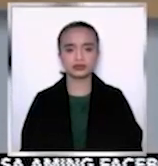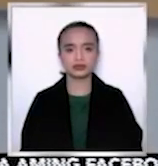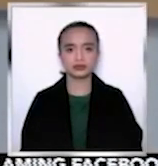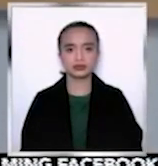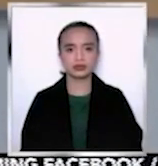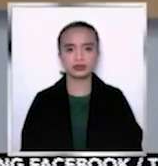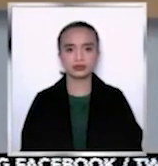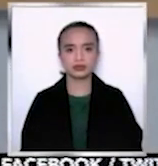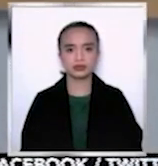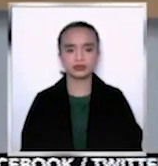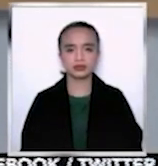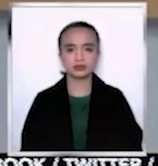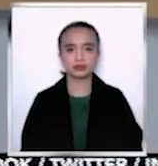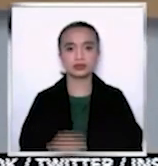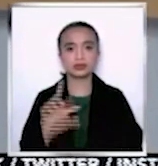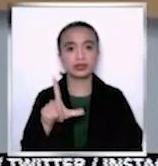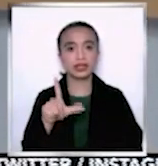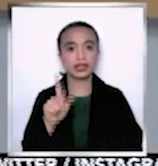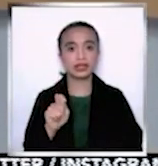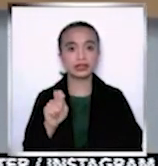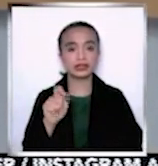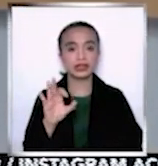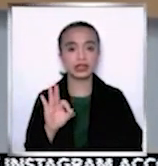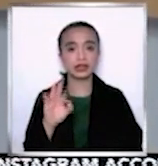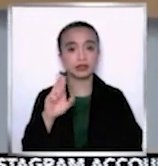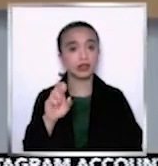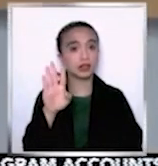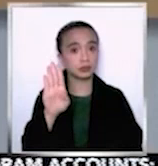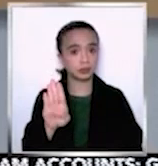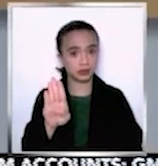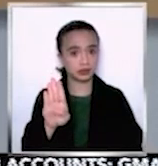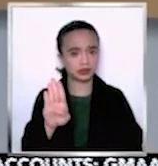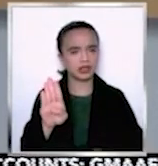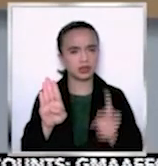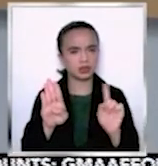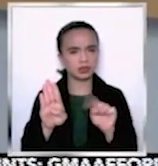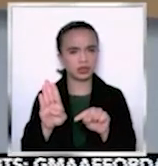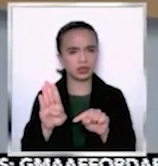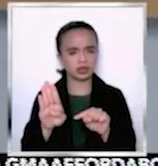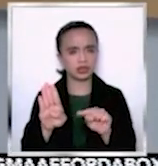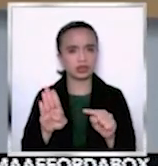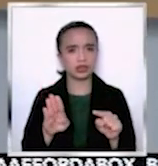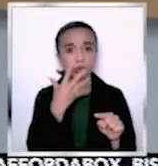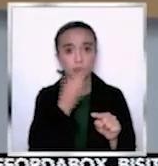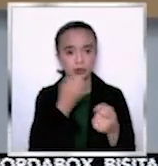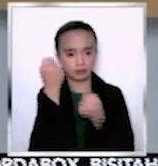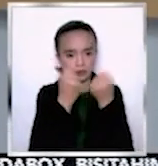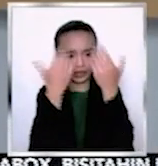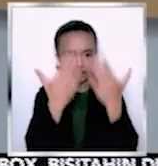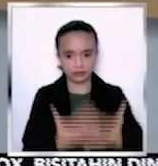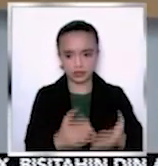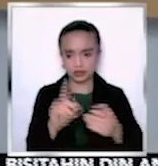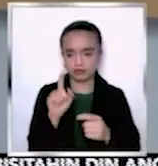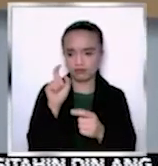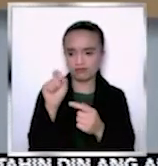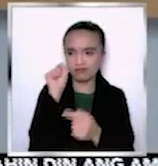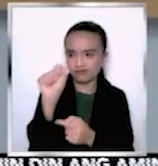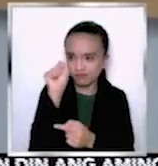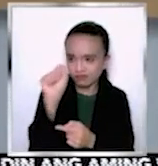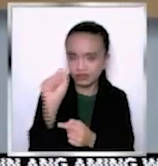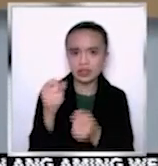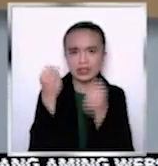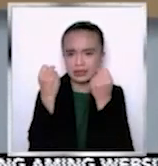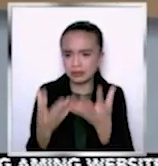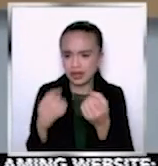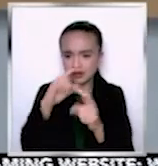Land Transportation Franchising and Regulatory Board o LTFRB ang mga tsuper at konduktor na ilang buwan na raw atrasado ang